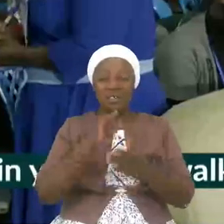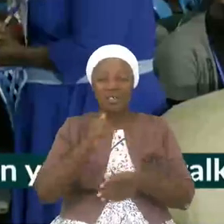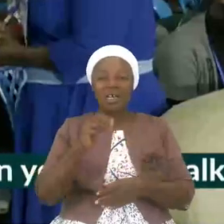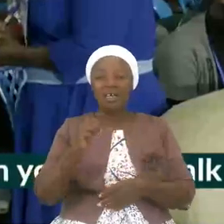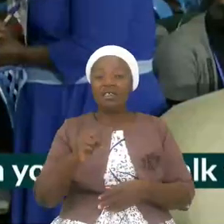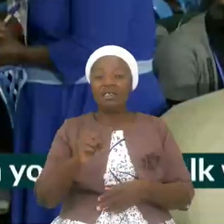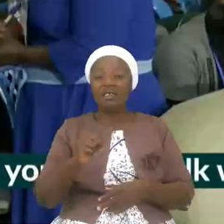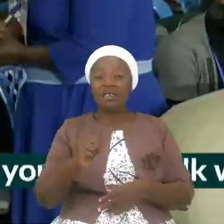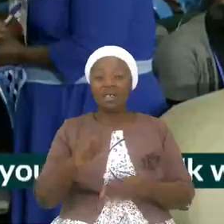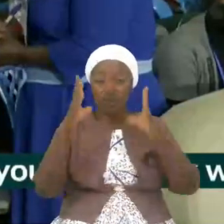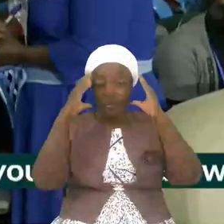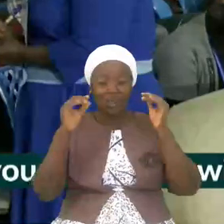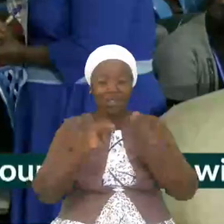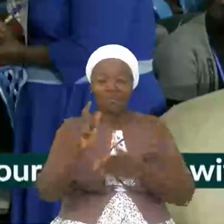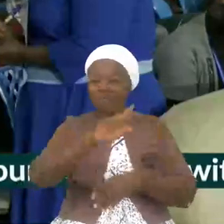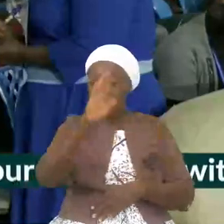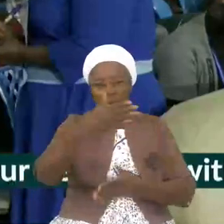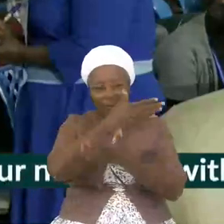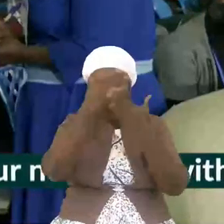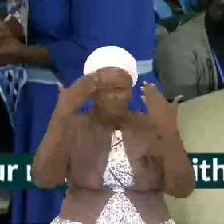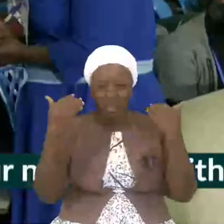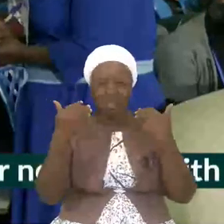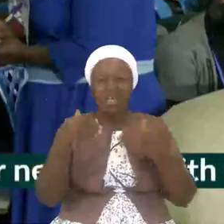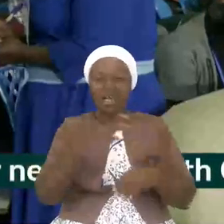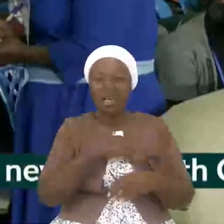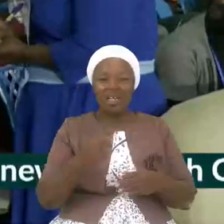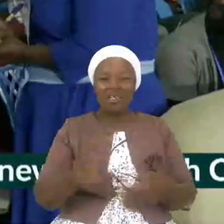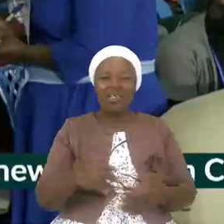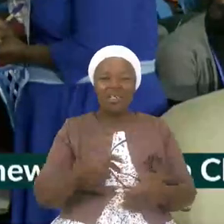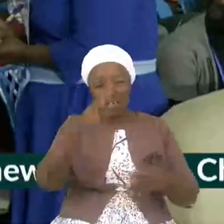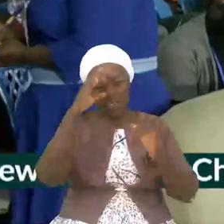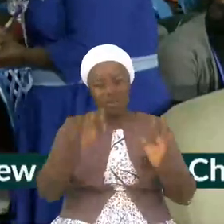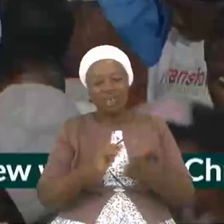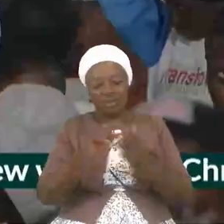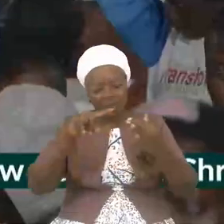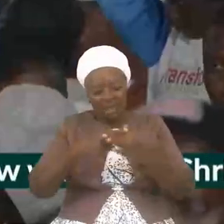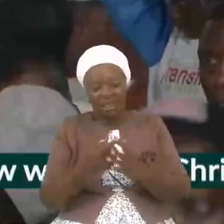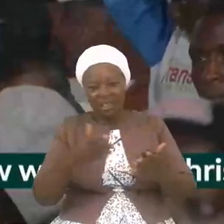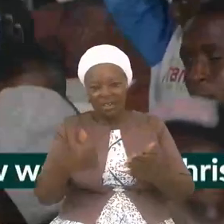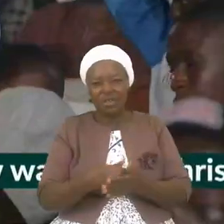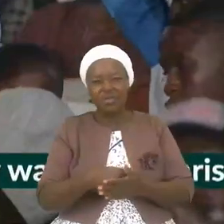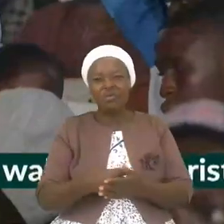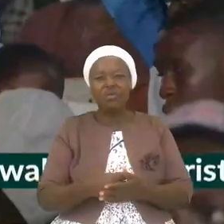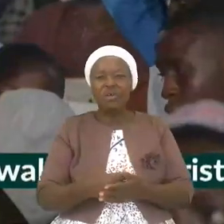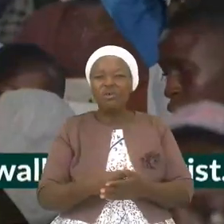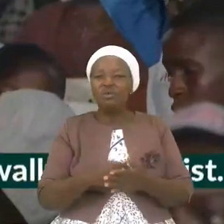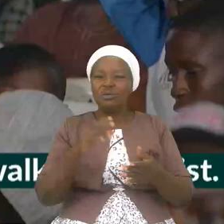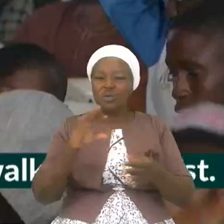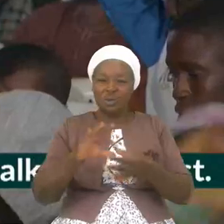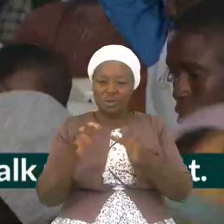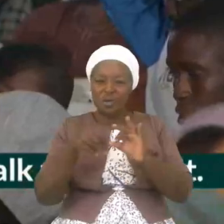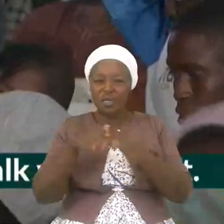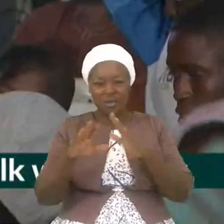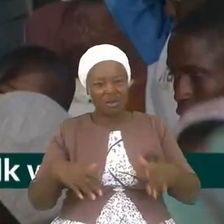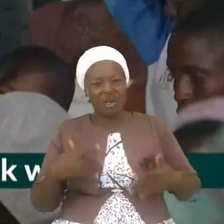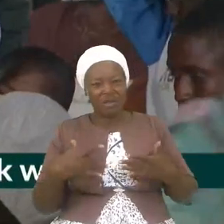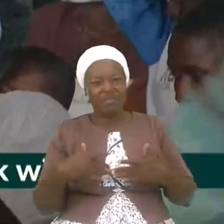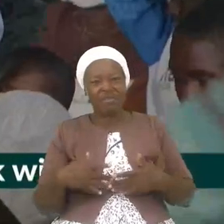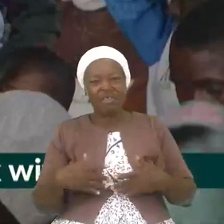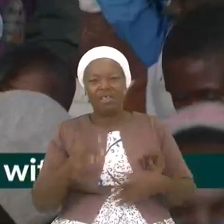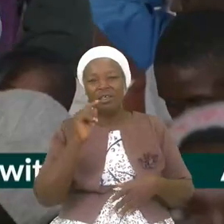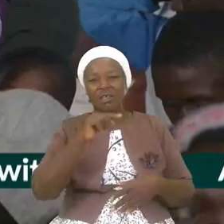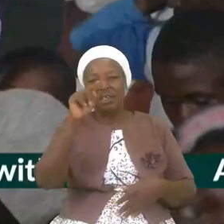Une décision inoubliable. La décision qui commence une nouvelle histoire dans votre vie.